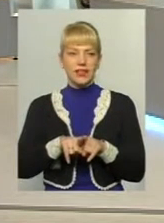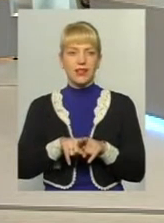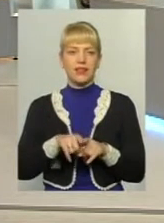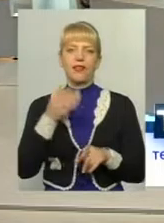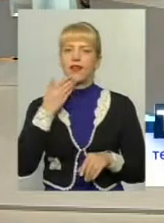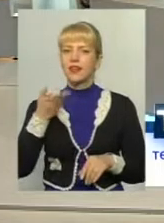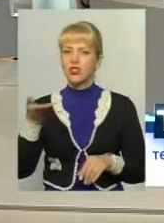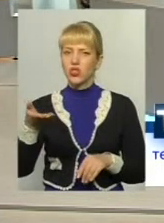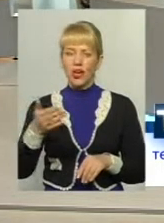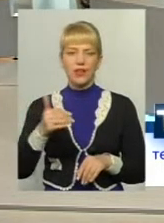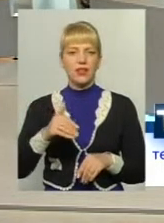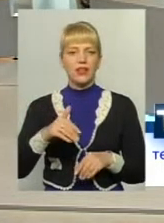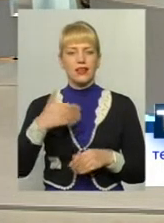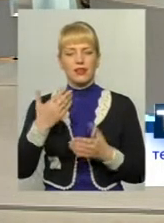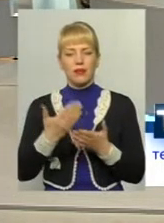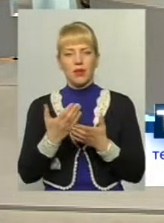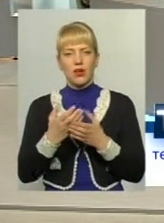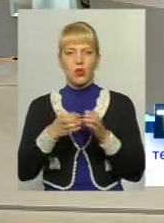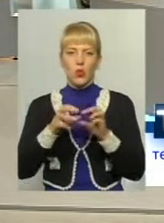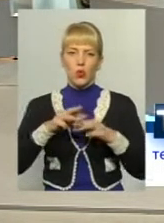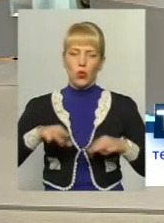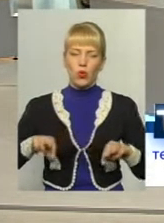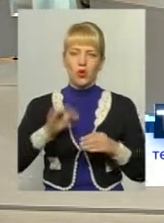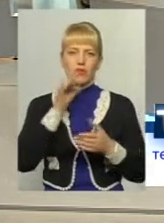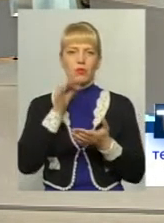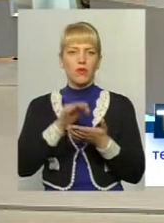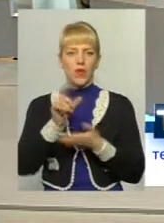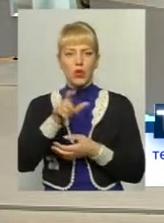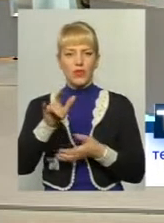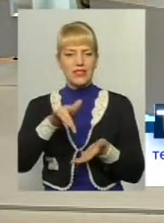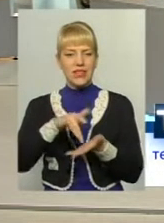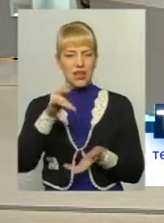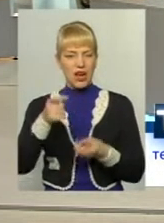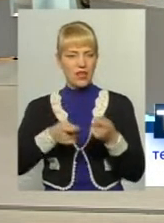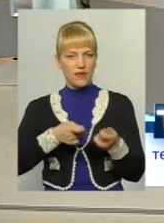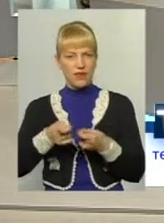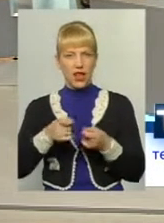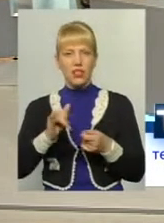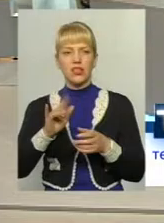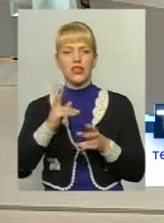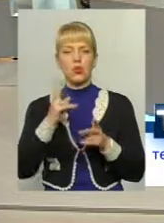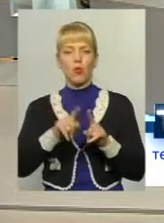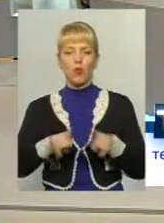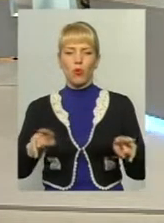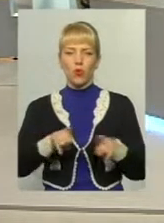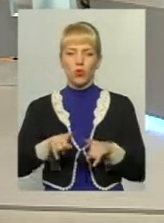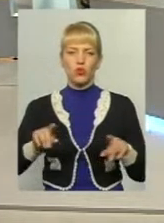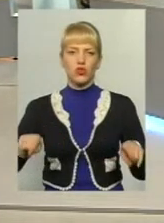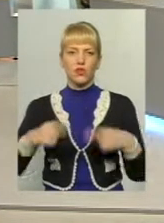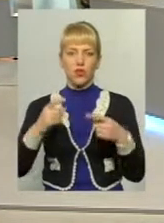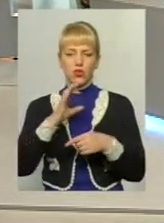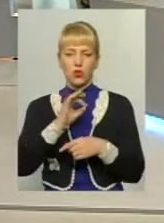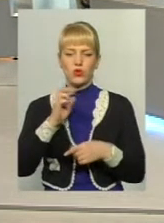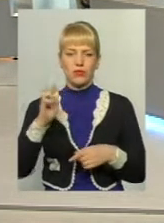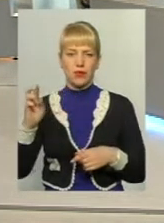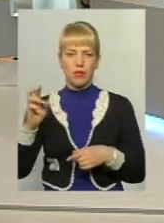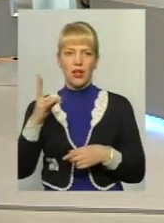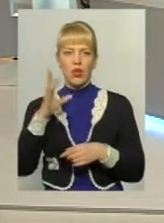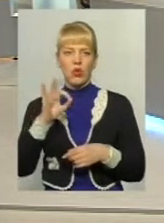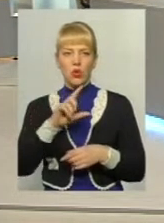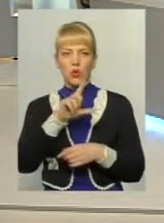програмам «Теплий дім», там, по енергоефективним програмам. Ну, та й все, мабуть. Ну, власне, ми багато